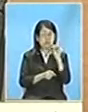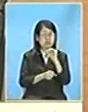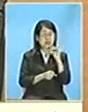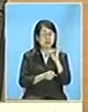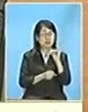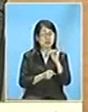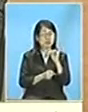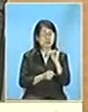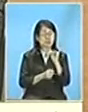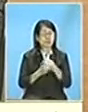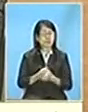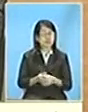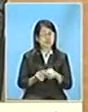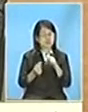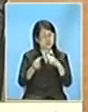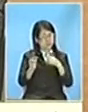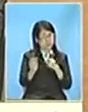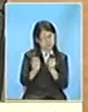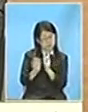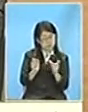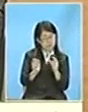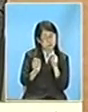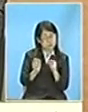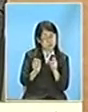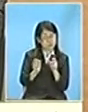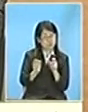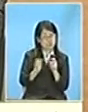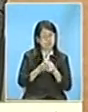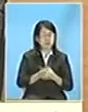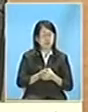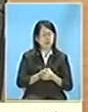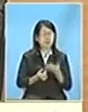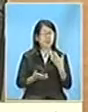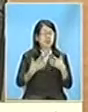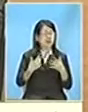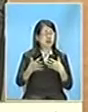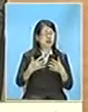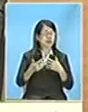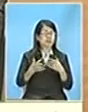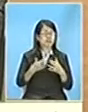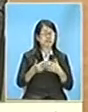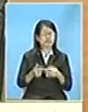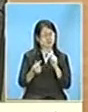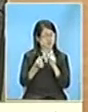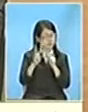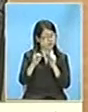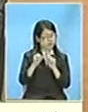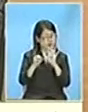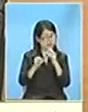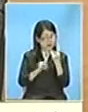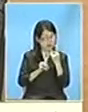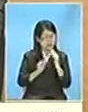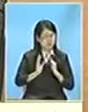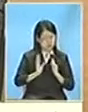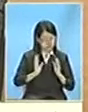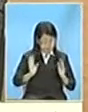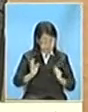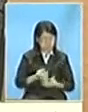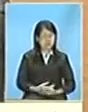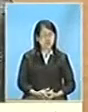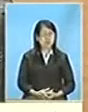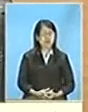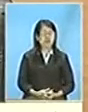ในการที่จะใส่ข้อความนี้ไว้เนี่ยก็รับได้นะคะเฉพาะมาตรานี้ค่ะขอบพระคุณค่ะ